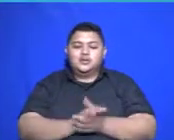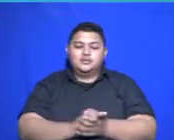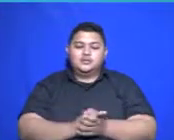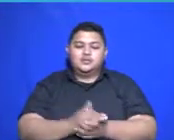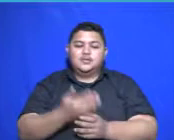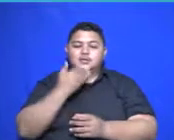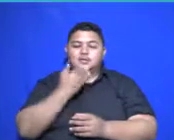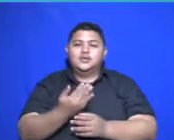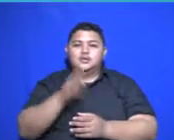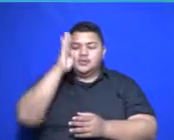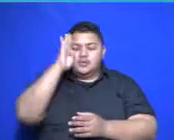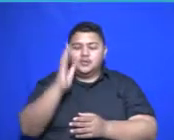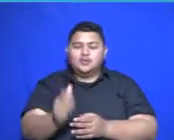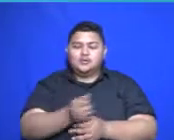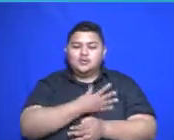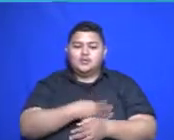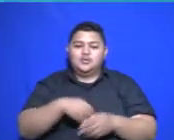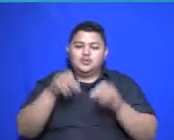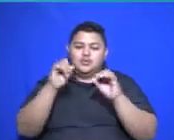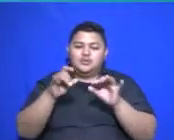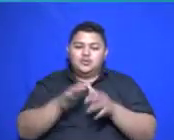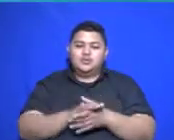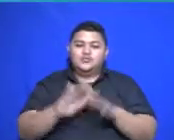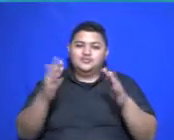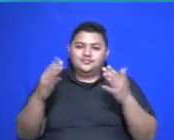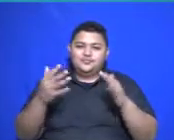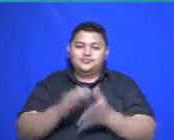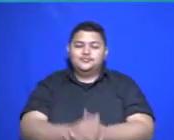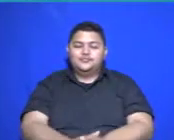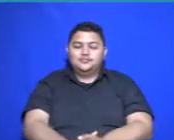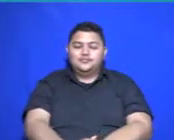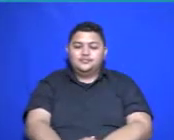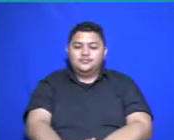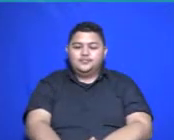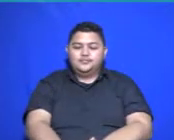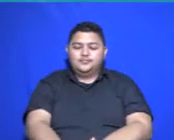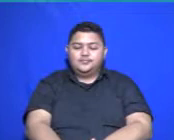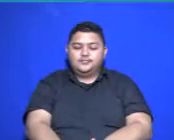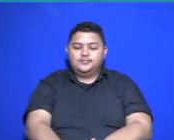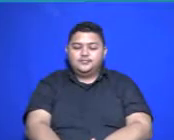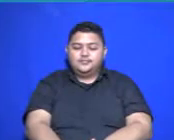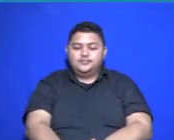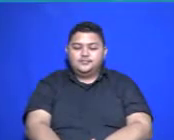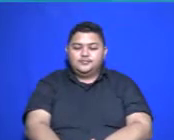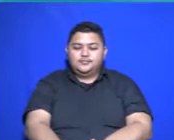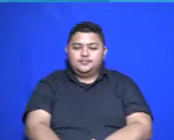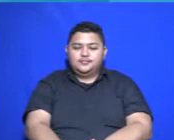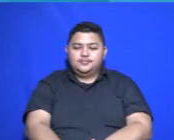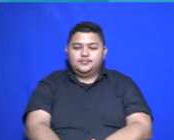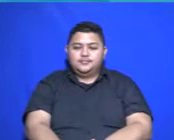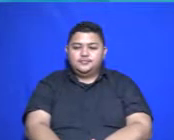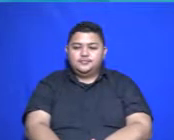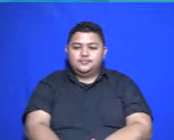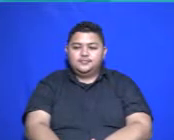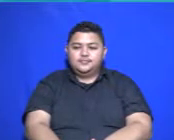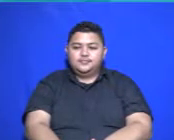baik. Terima kasih. Dari saya, Assalamualaikum warahmatullahi wabarakatuh. Baik, terima kasih Bapak Menteri Sdenti.